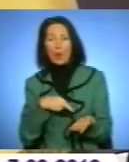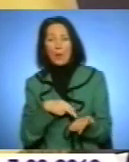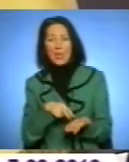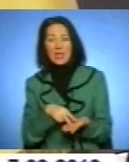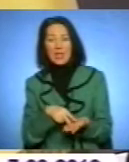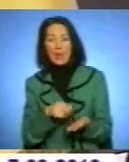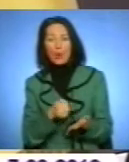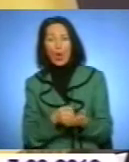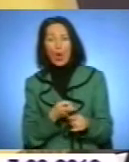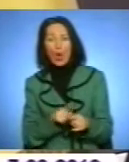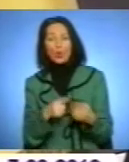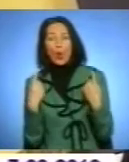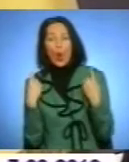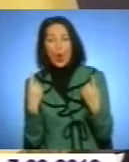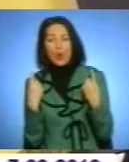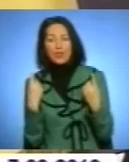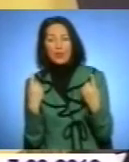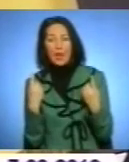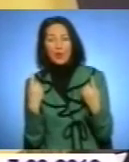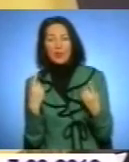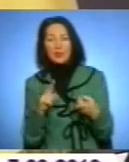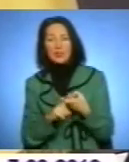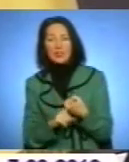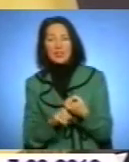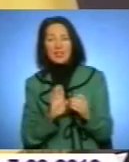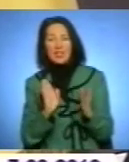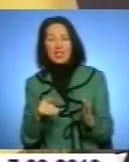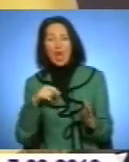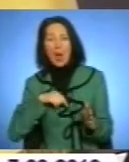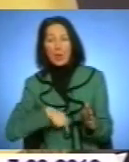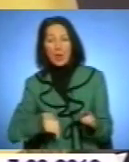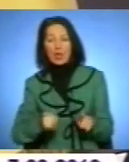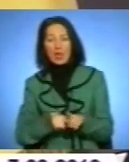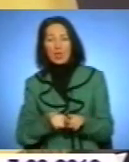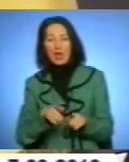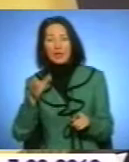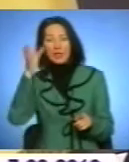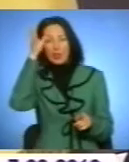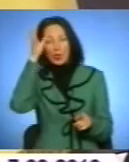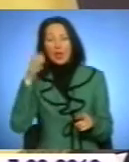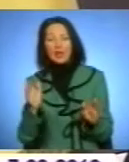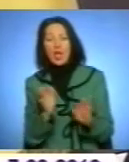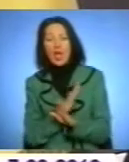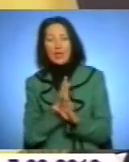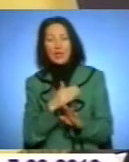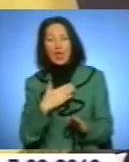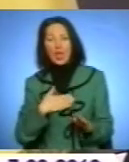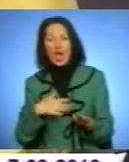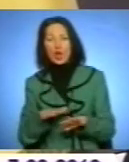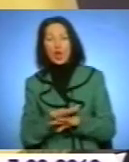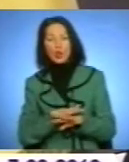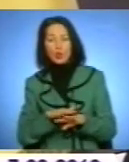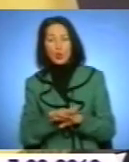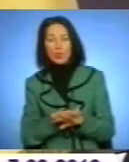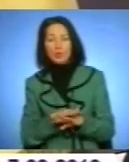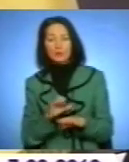цього ювілею, залежатиме не лише моральний та інтелектуальний клімат нашого суспільства, а